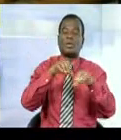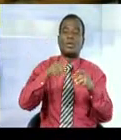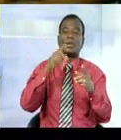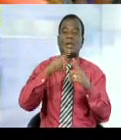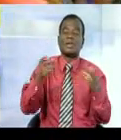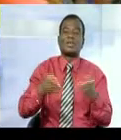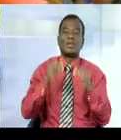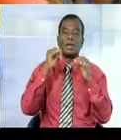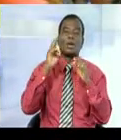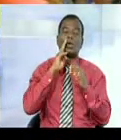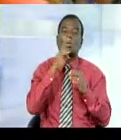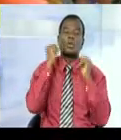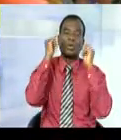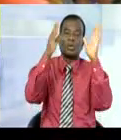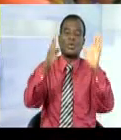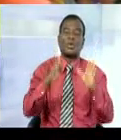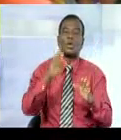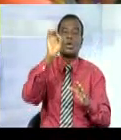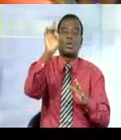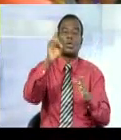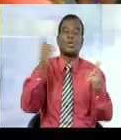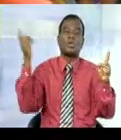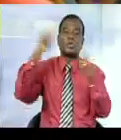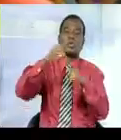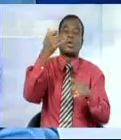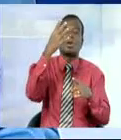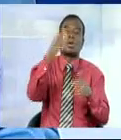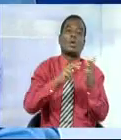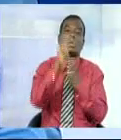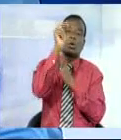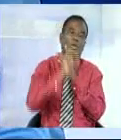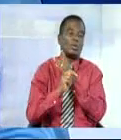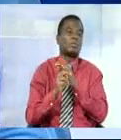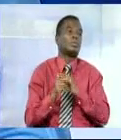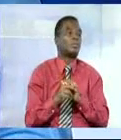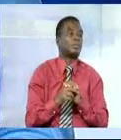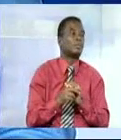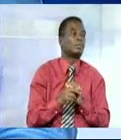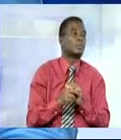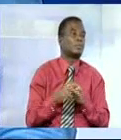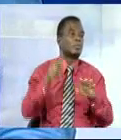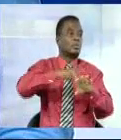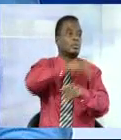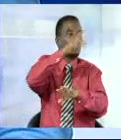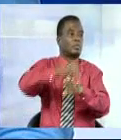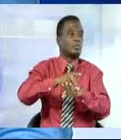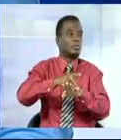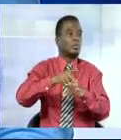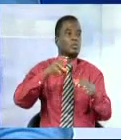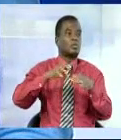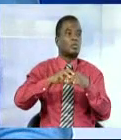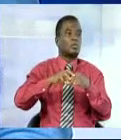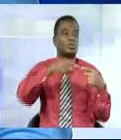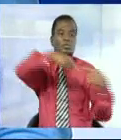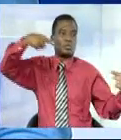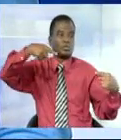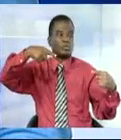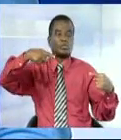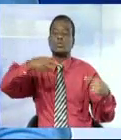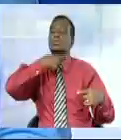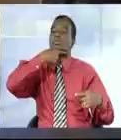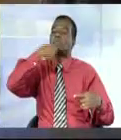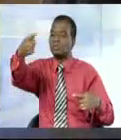à l'Hôtel Ivoire du 8 au 15 novembre 2013. Les principaux partis d'opposition guinéens ont exigé